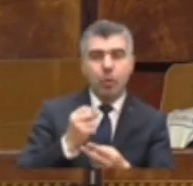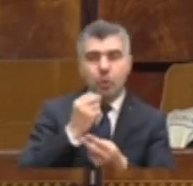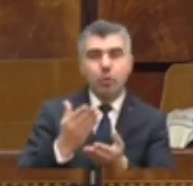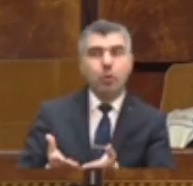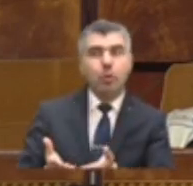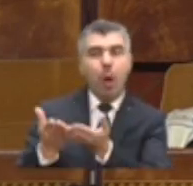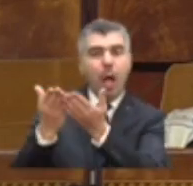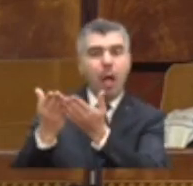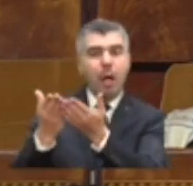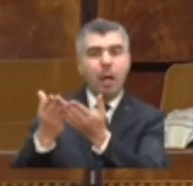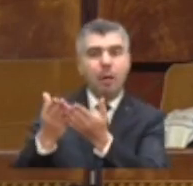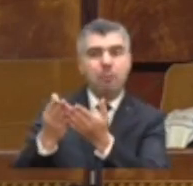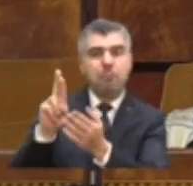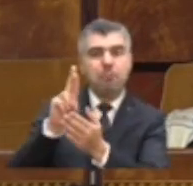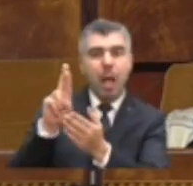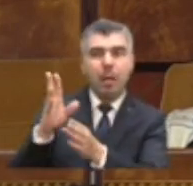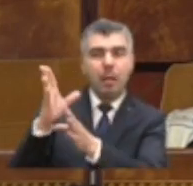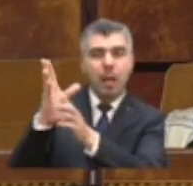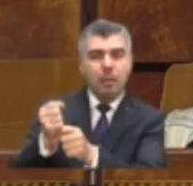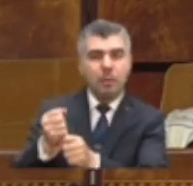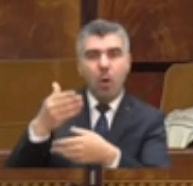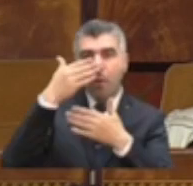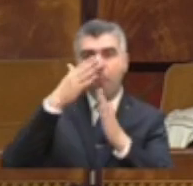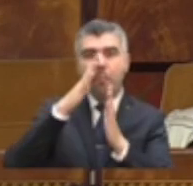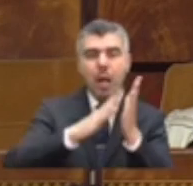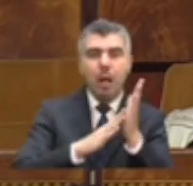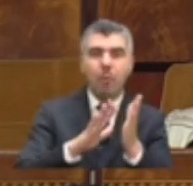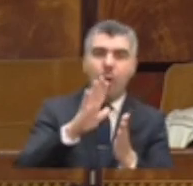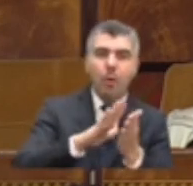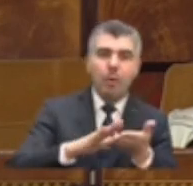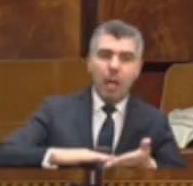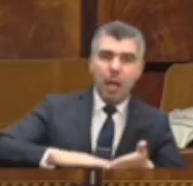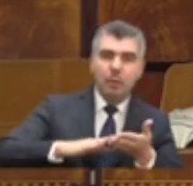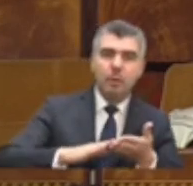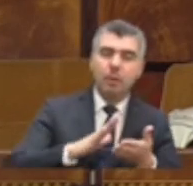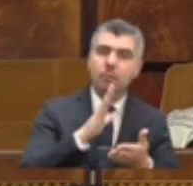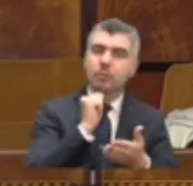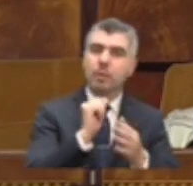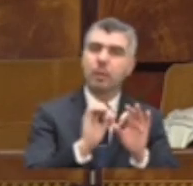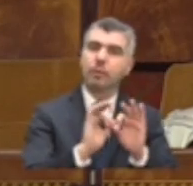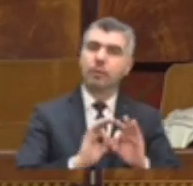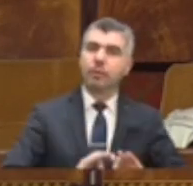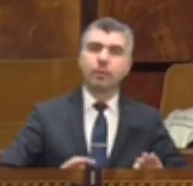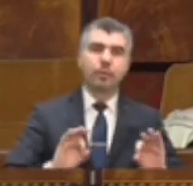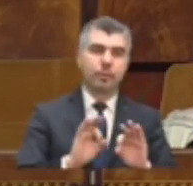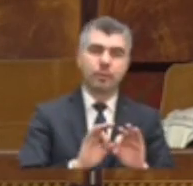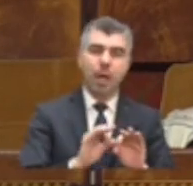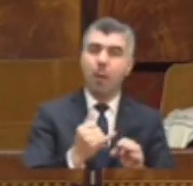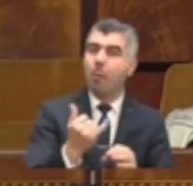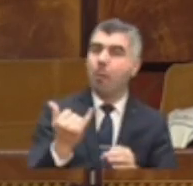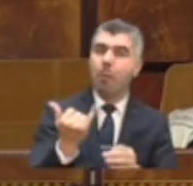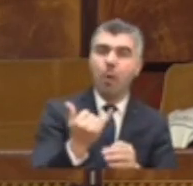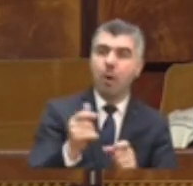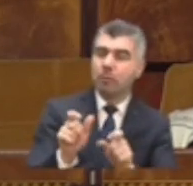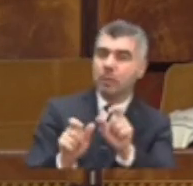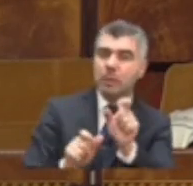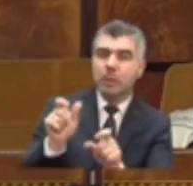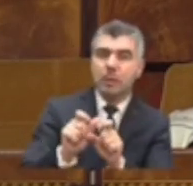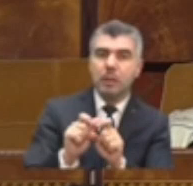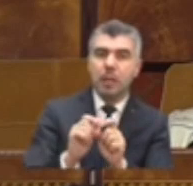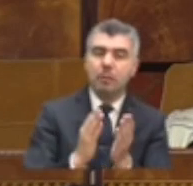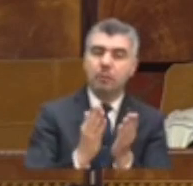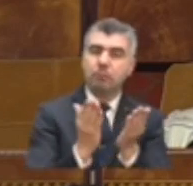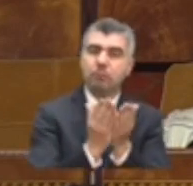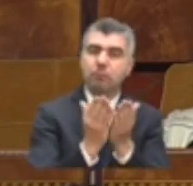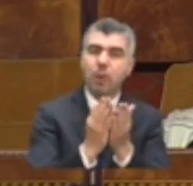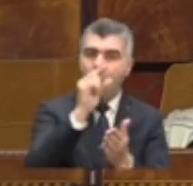للمغرب ويدعوا لسيدنا ويدعوا لكل شيء، ولكن احنا ما ملفتينش لهم السيد الوزير. لابد واحد التفاته منكم لهالطلبه اللي ما عندهمش